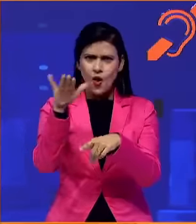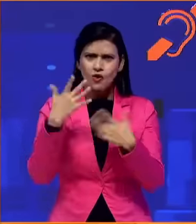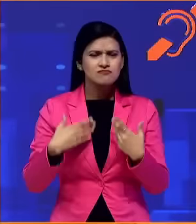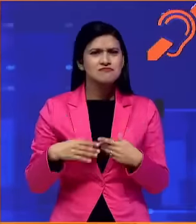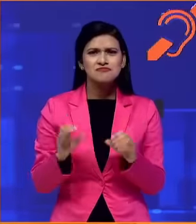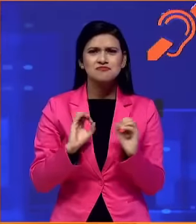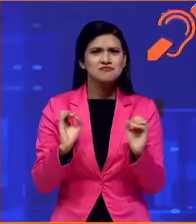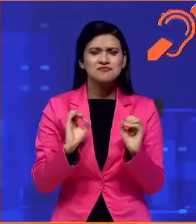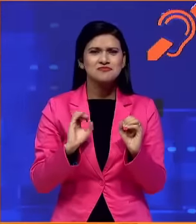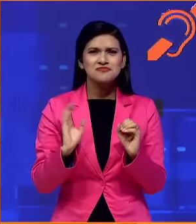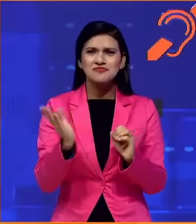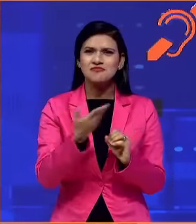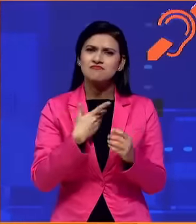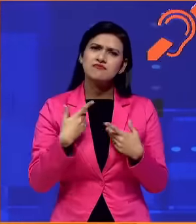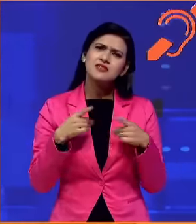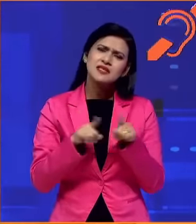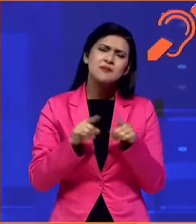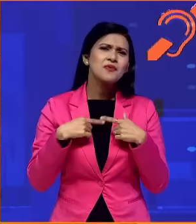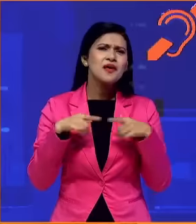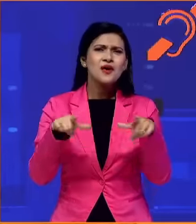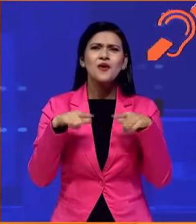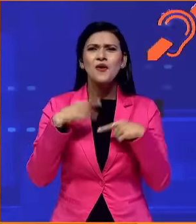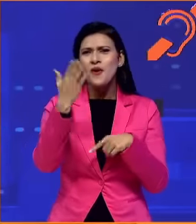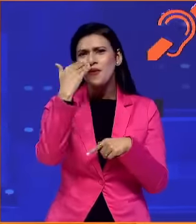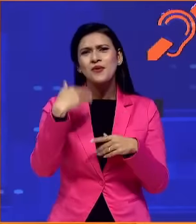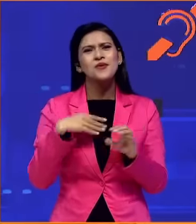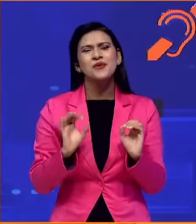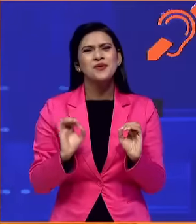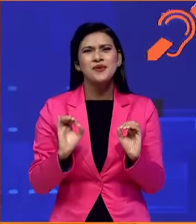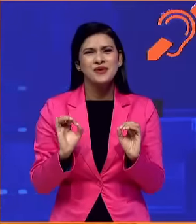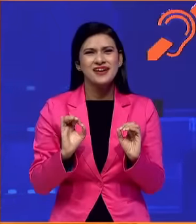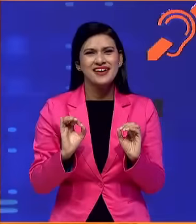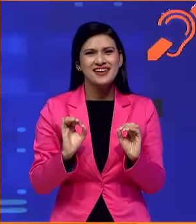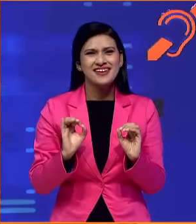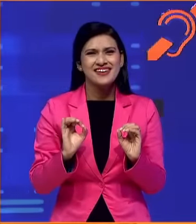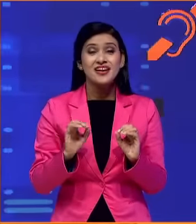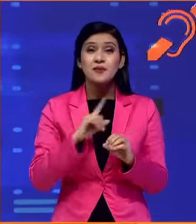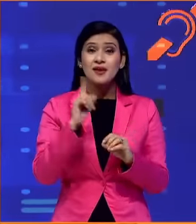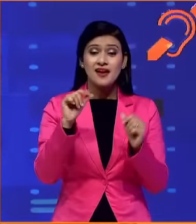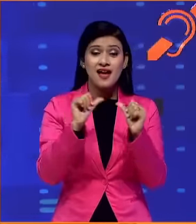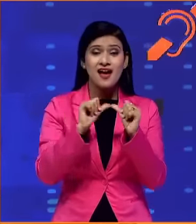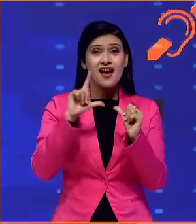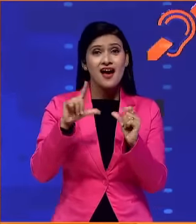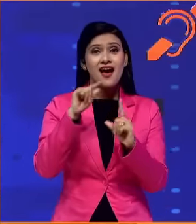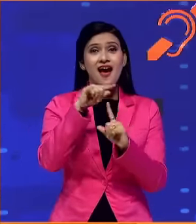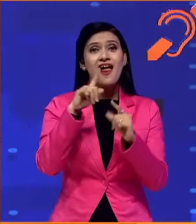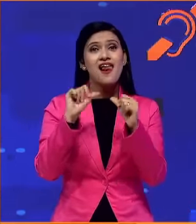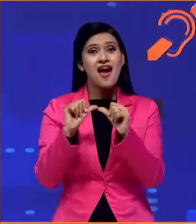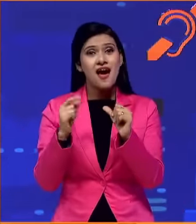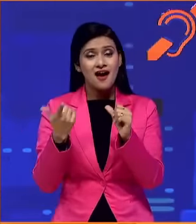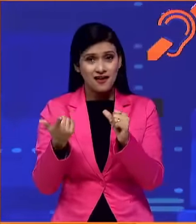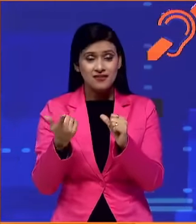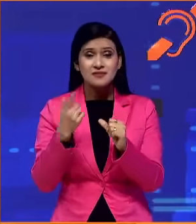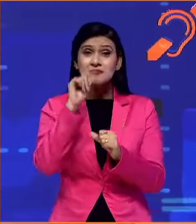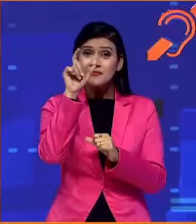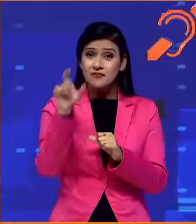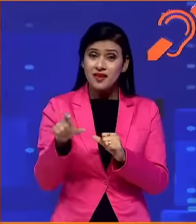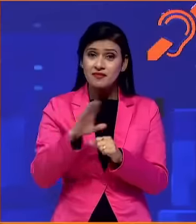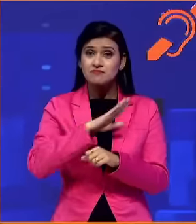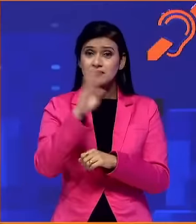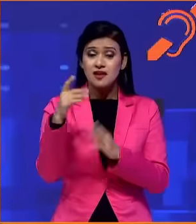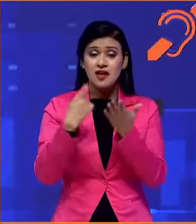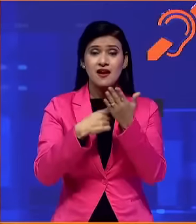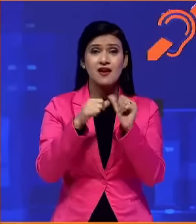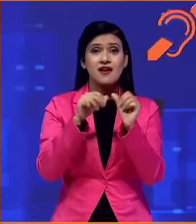है? मुझेभीएकभीनहींमिला,लेकिनआलियाभट्ट औररणबीरकपूरकोमिला,इसलिएऐसानहींहैकि वेहमसेज्यादा